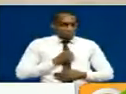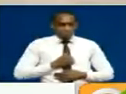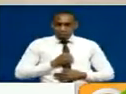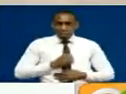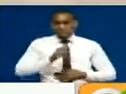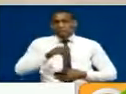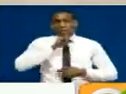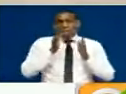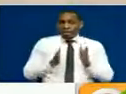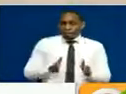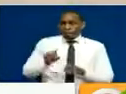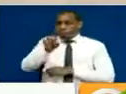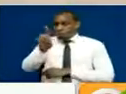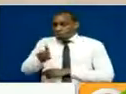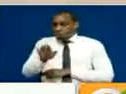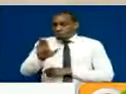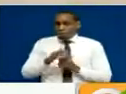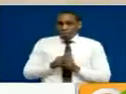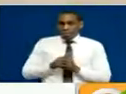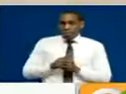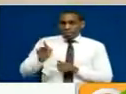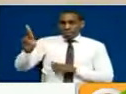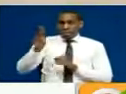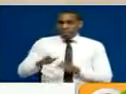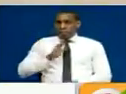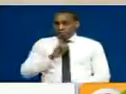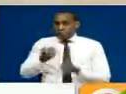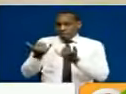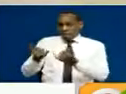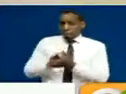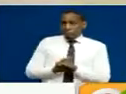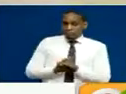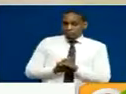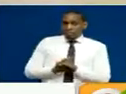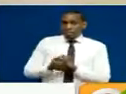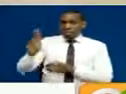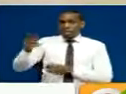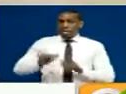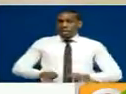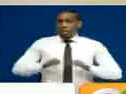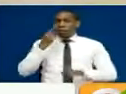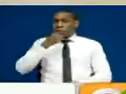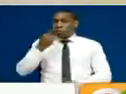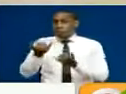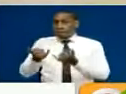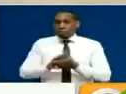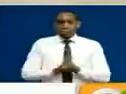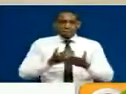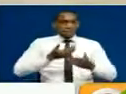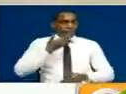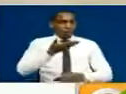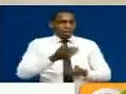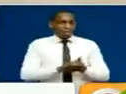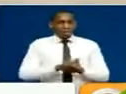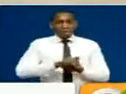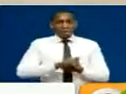Sasa huyu Mganda akamuuliza huyu mfu wa Kenya, "Sasa siku hizi kule Kenya nani mkubwa?" Kabla ajibu